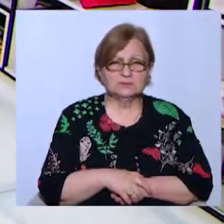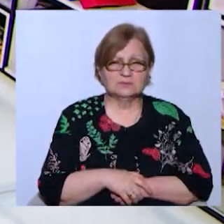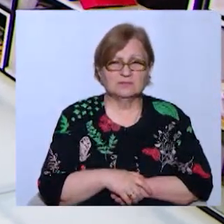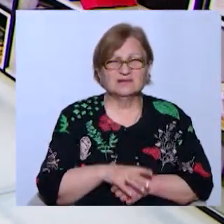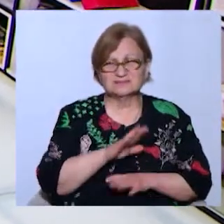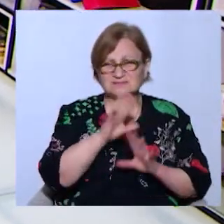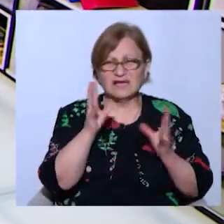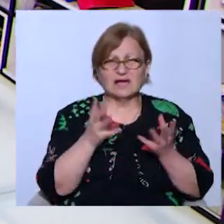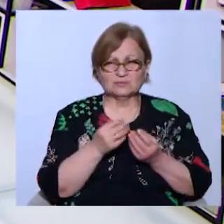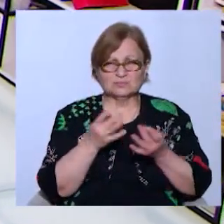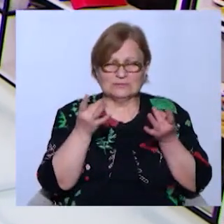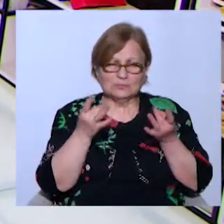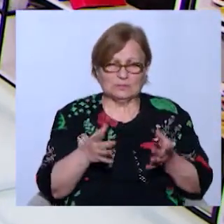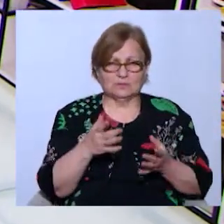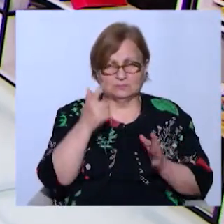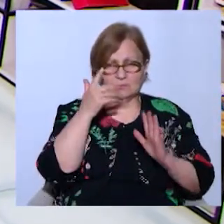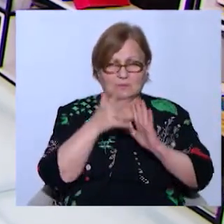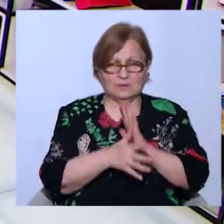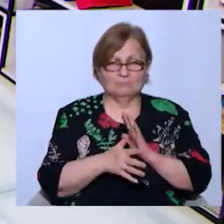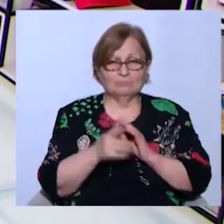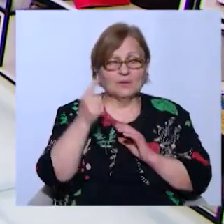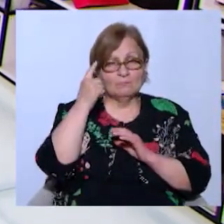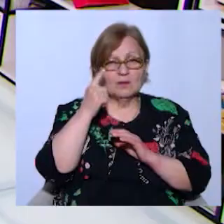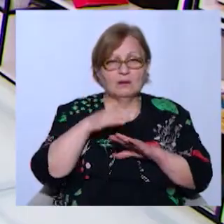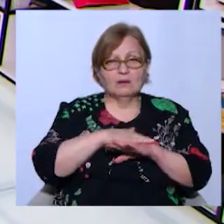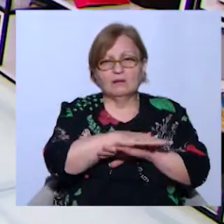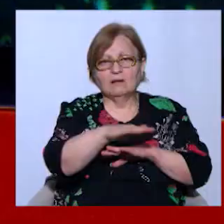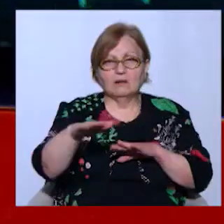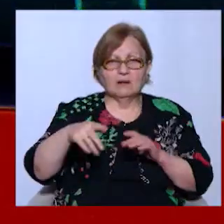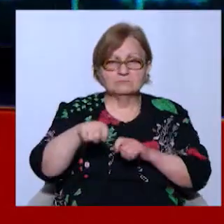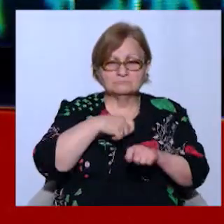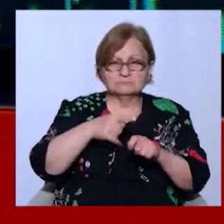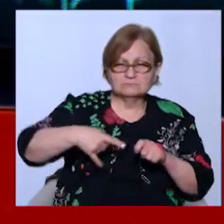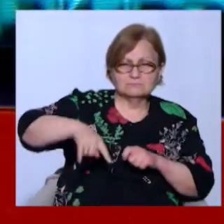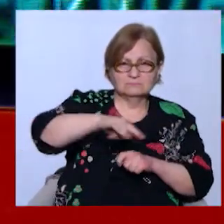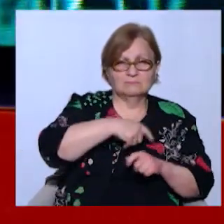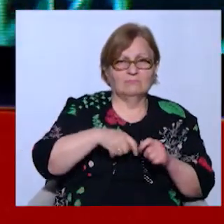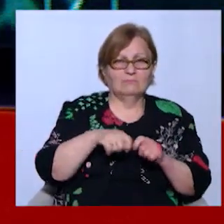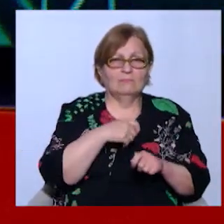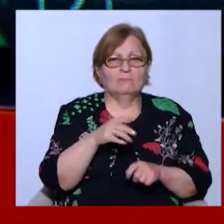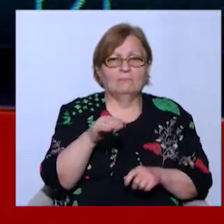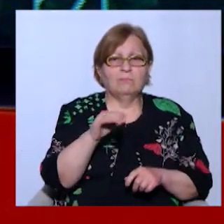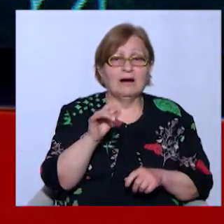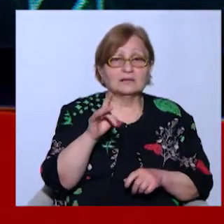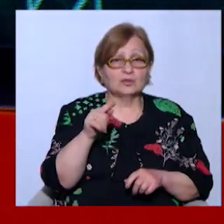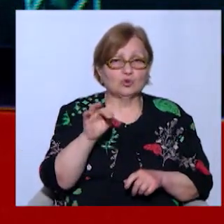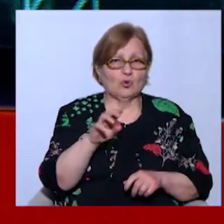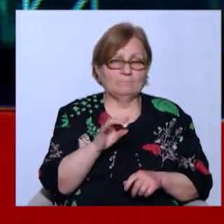ზოგადად რომ გაიგოთ და რომ მიხვდეთ თუ ფართობის დროს რაზე მაქვს ლაპარაკი. რამდენი